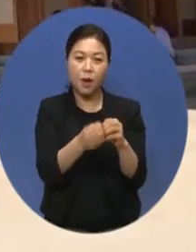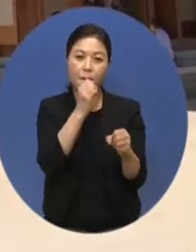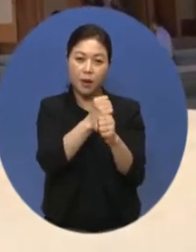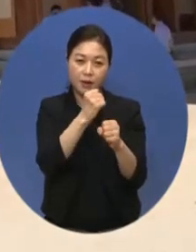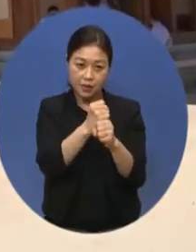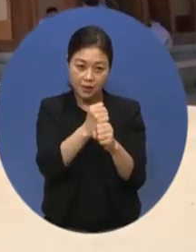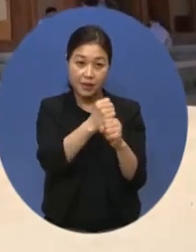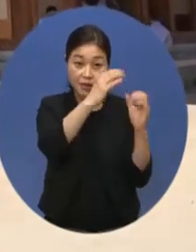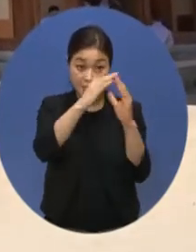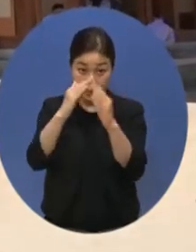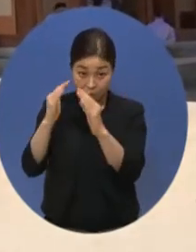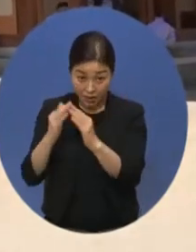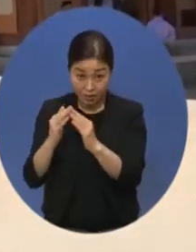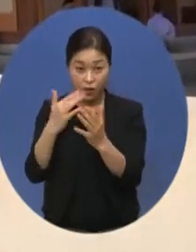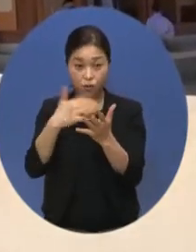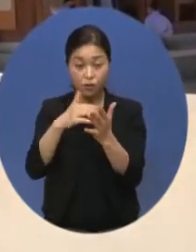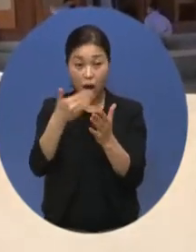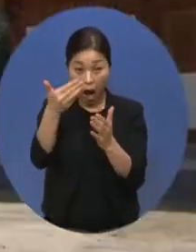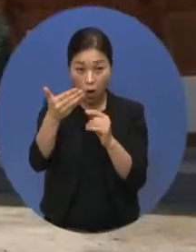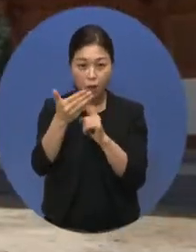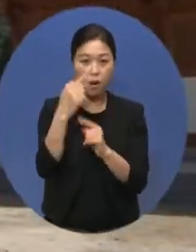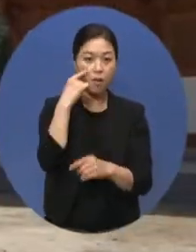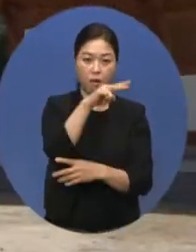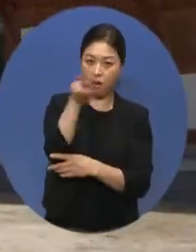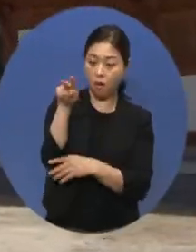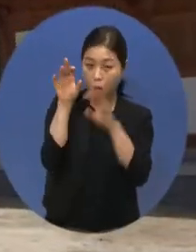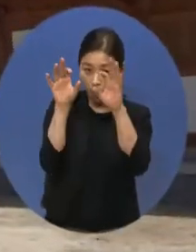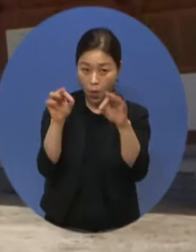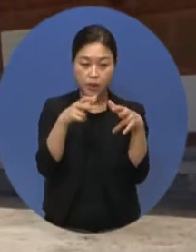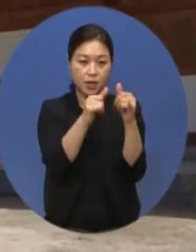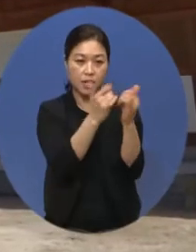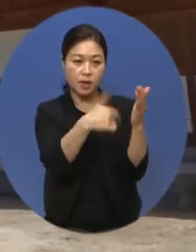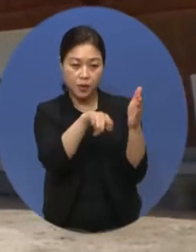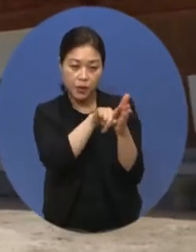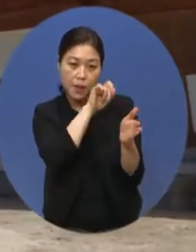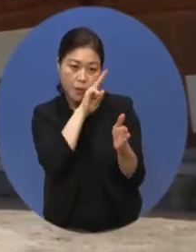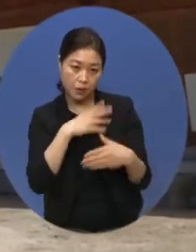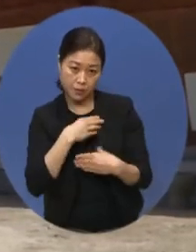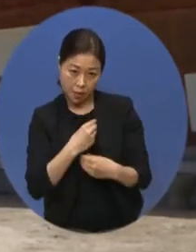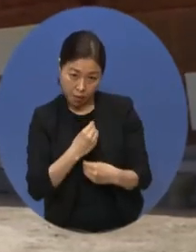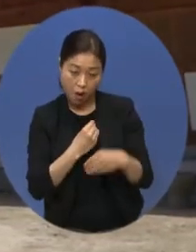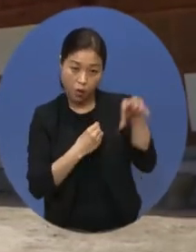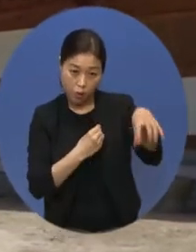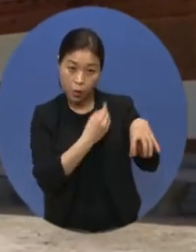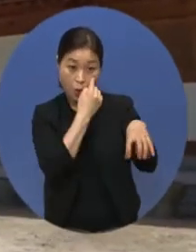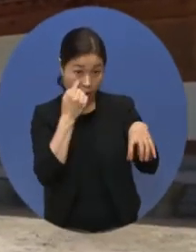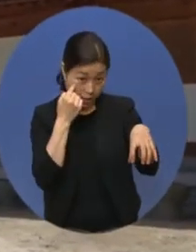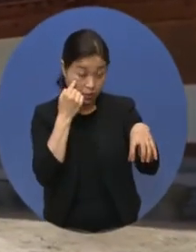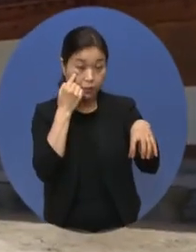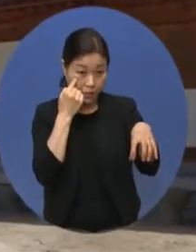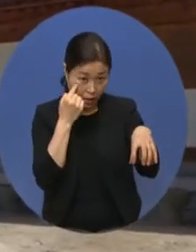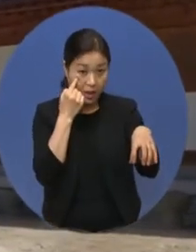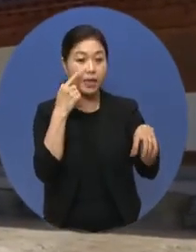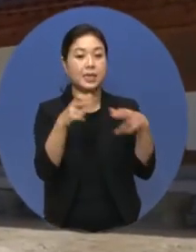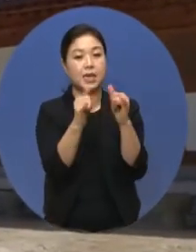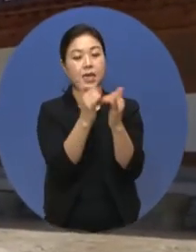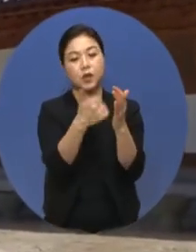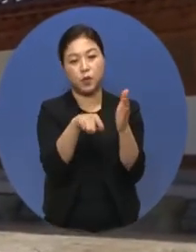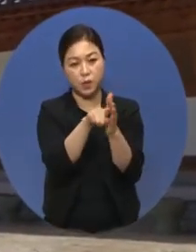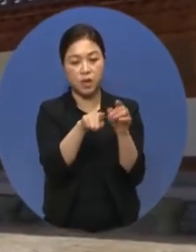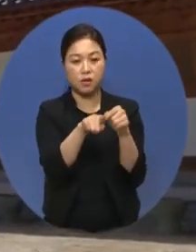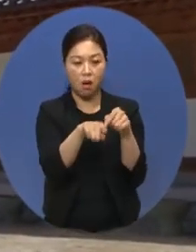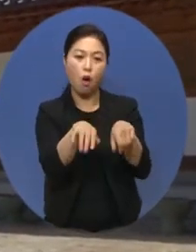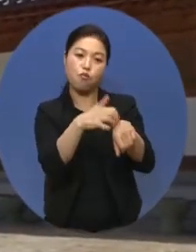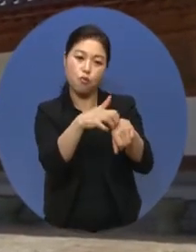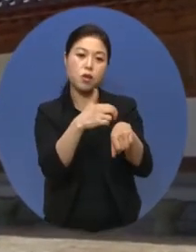9채를 돌아보며 장애인들을 위한 편의시설도 직접 확인하면서 관광약자를 위한 무장애